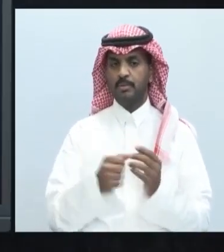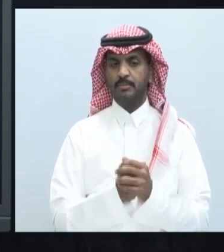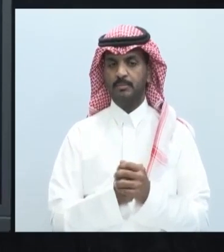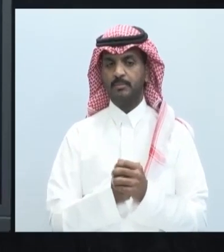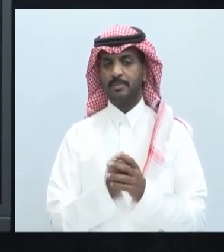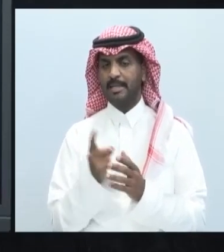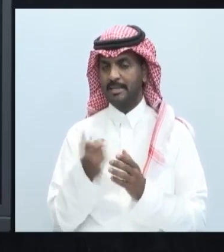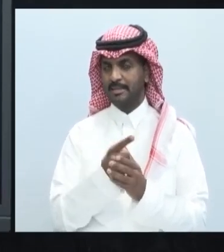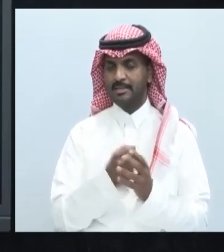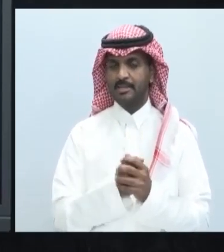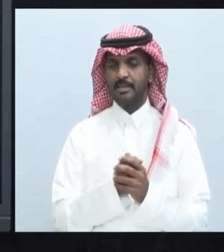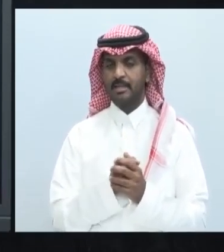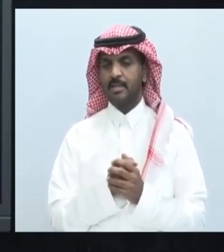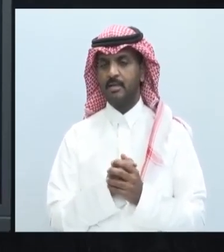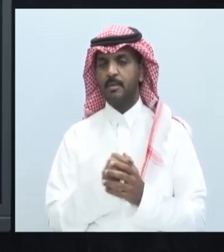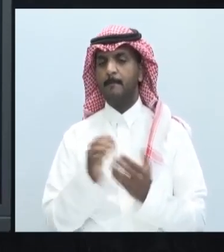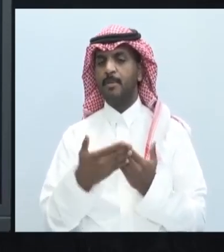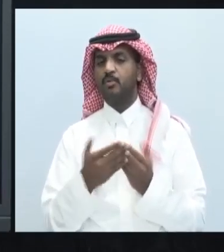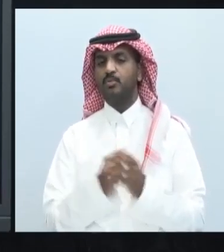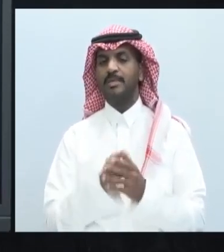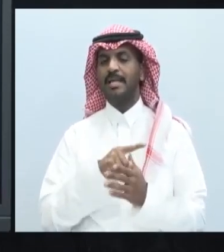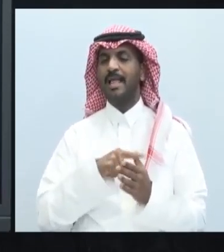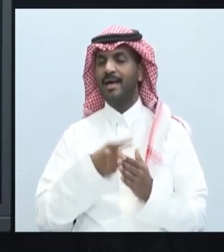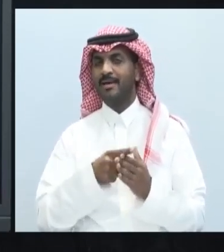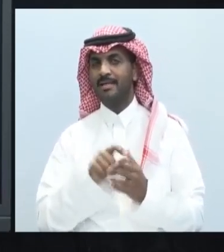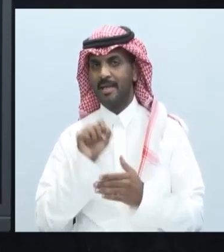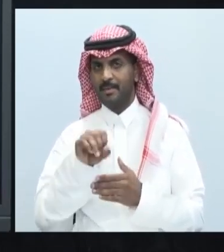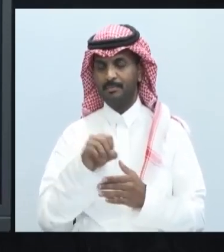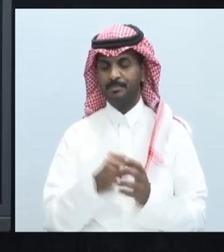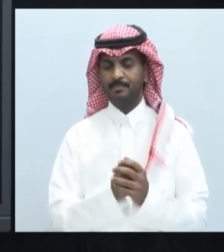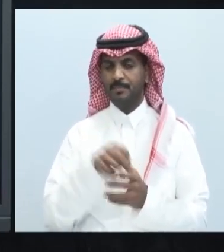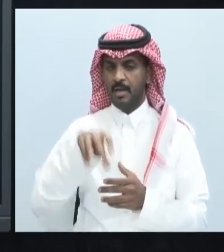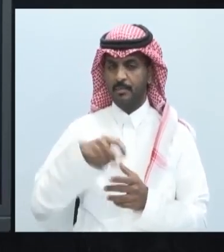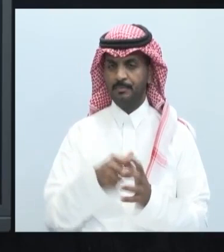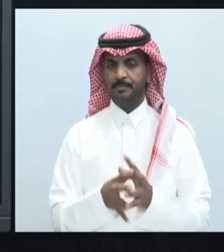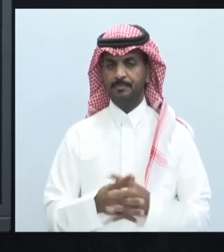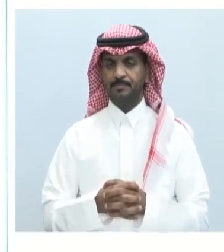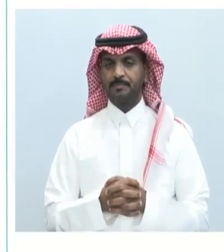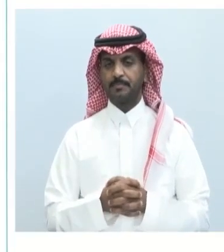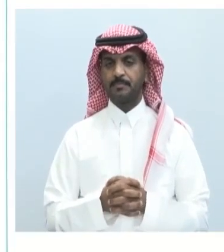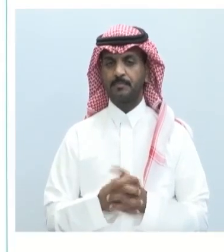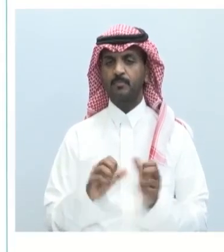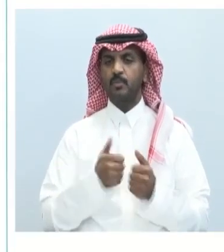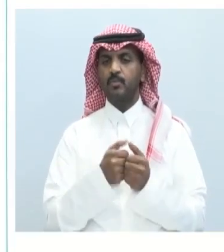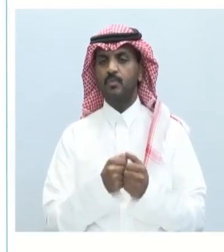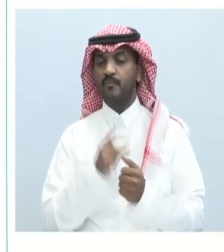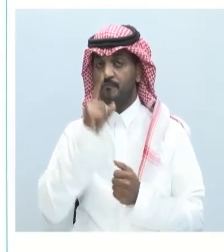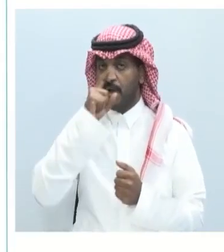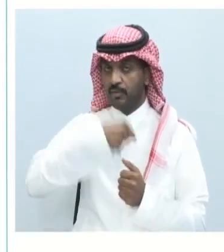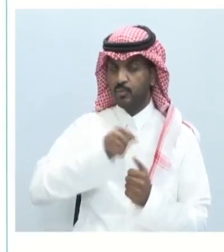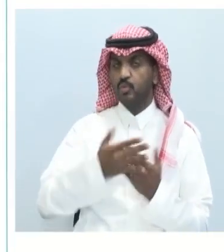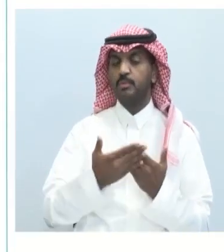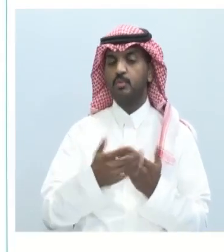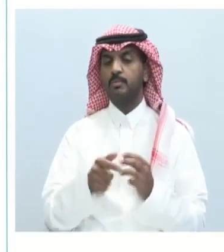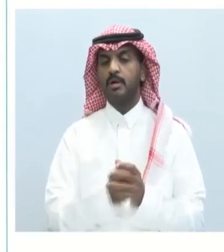عن طريق تحديد الخاصيه مطلوب الى نعم في تلك الحقول ويمكن ان يكون فرض الحقول